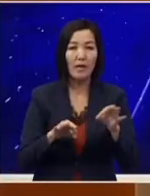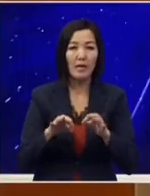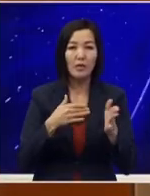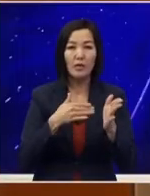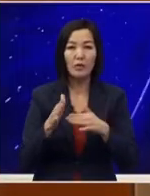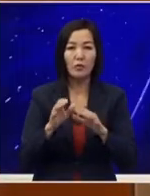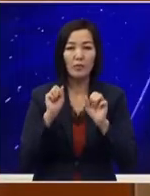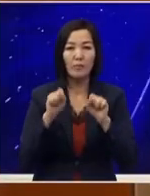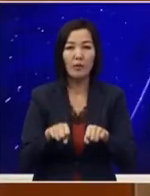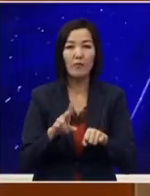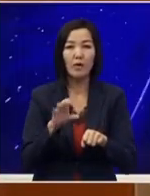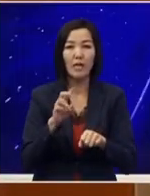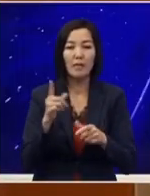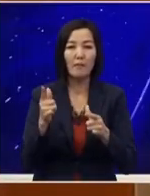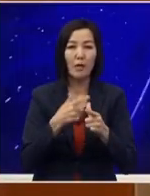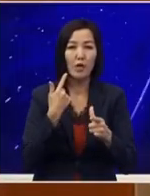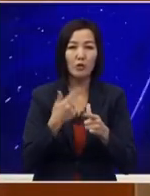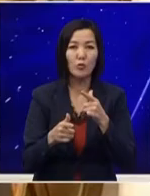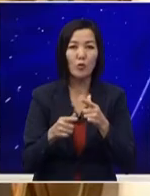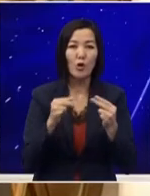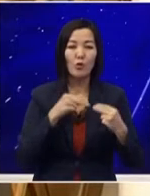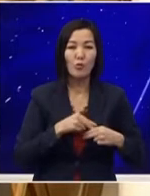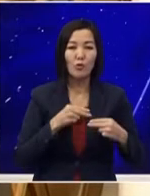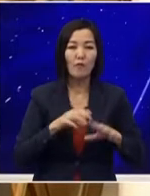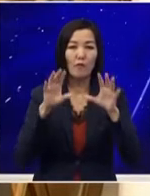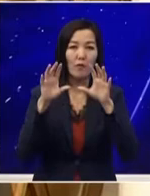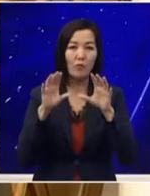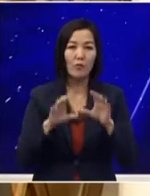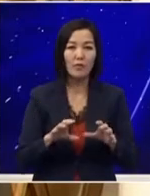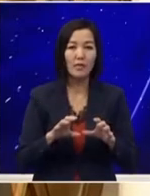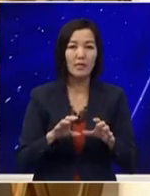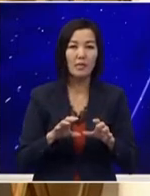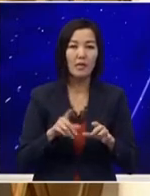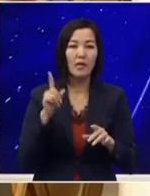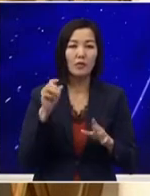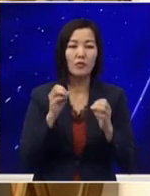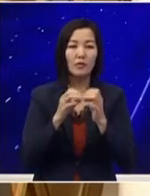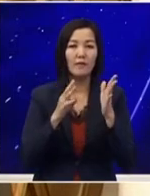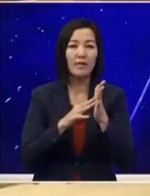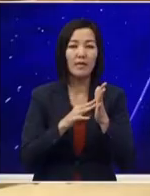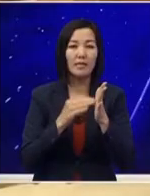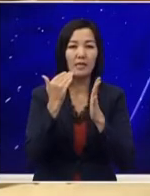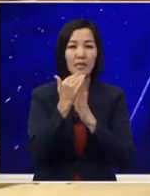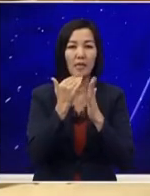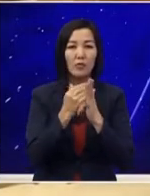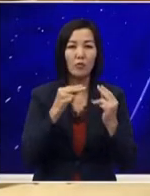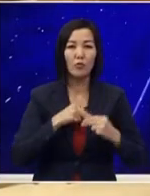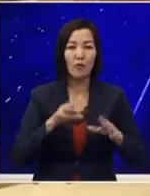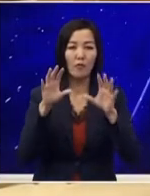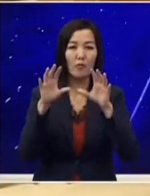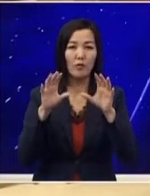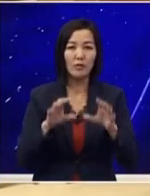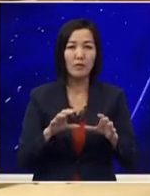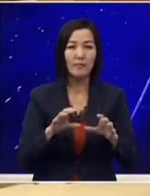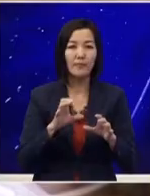исключение правовой коллизии между нормами Трудового кодекса. В частности, 119-й статьей Трудового кодекса в